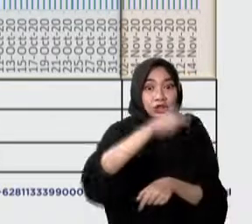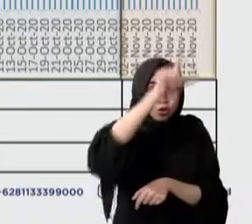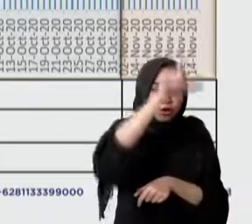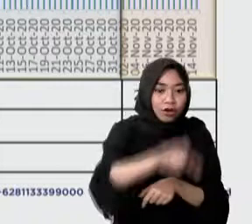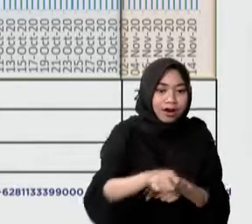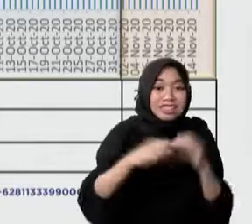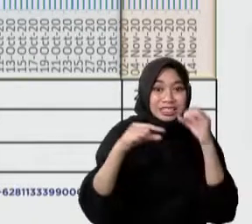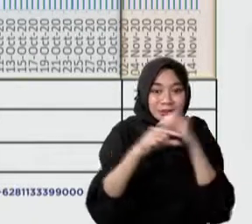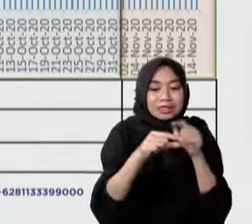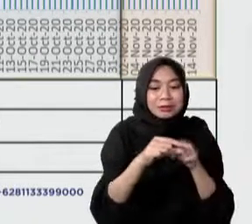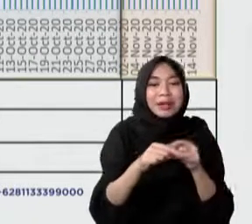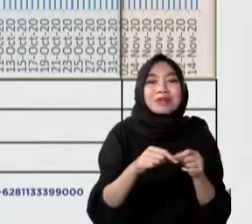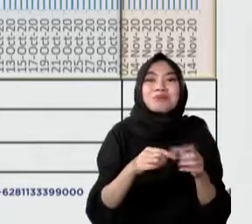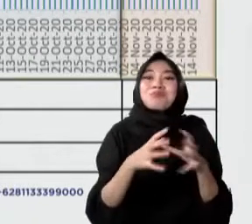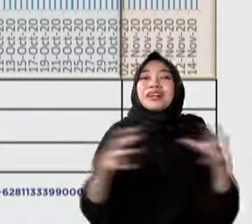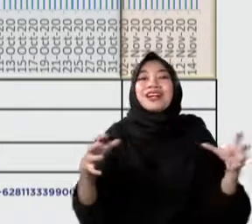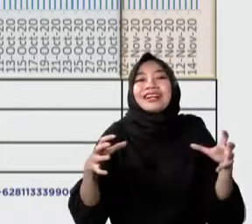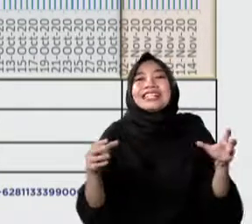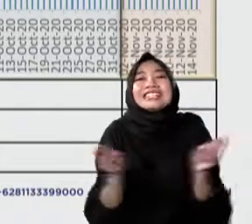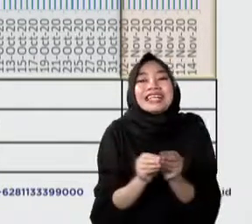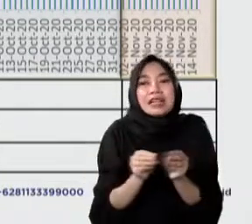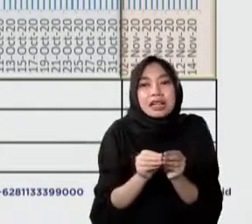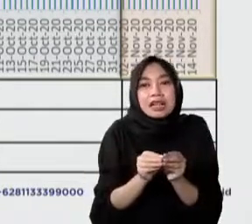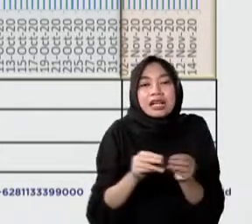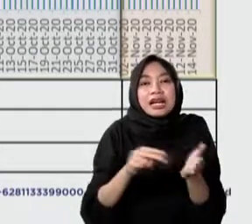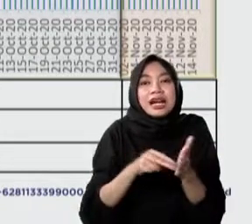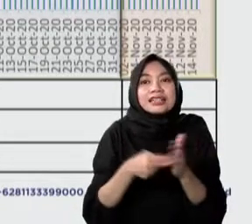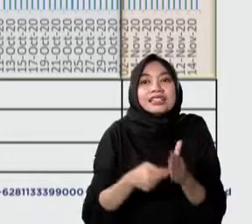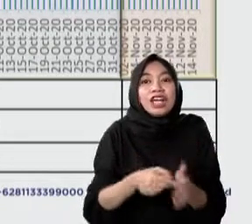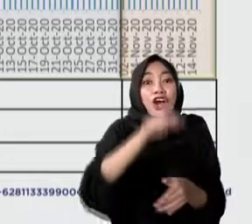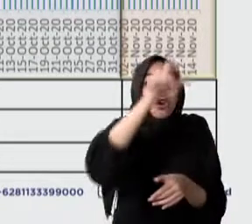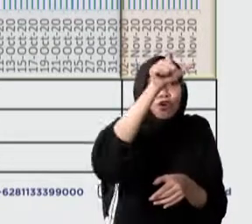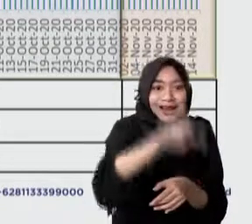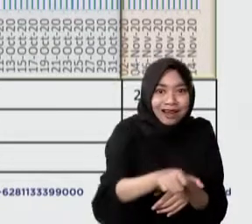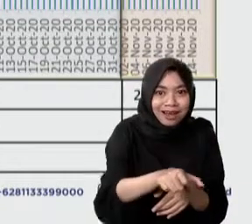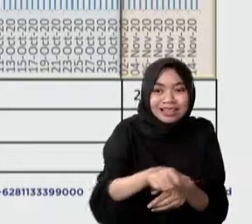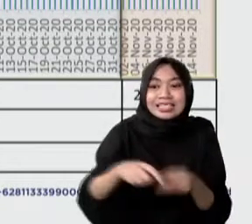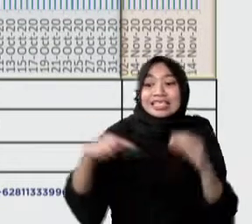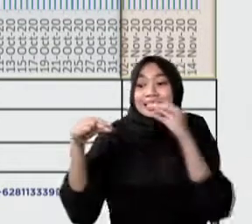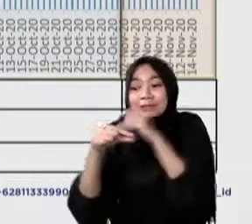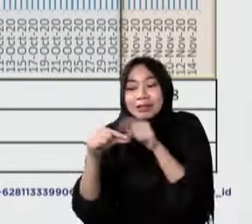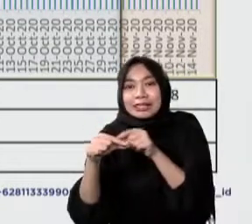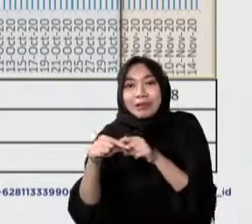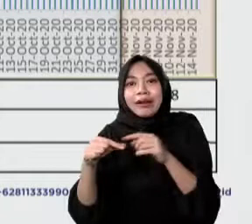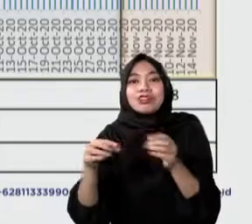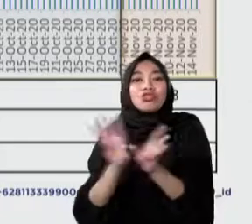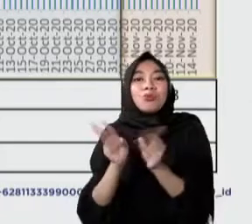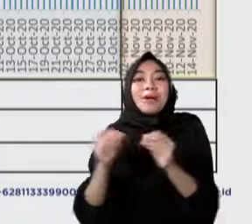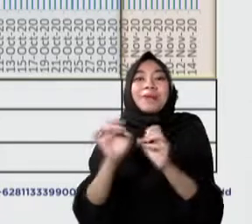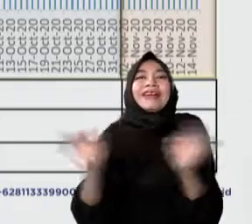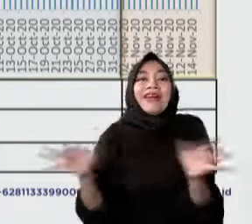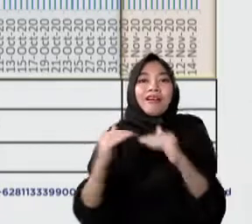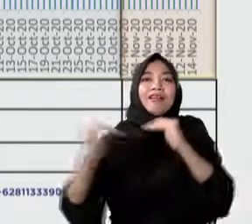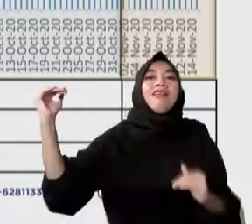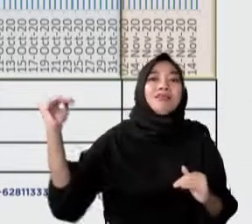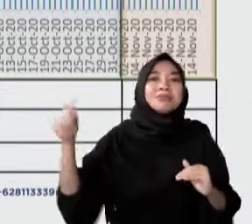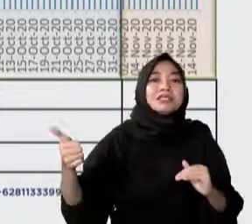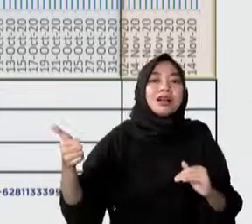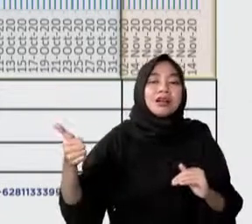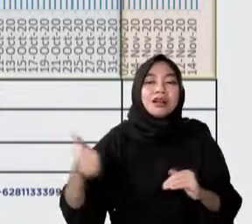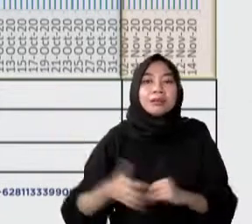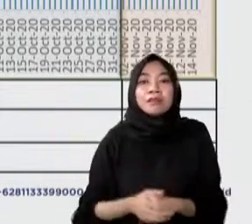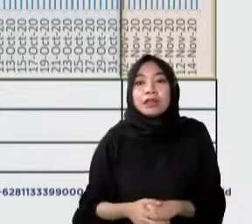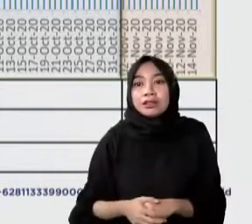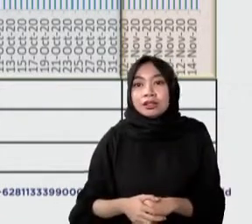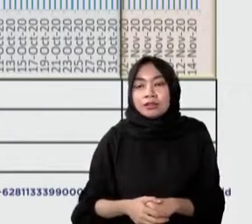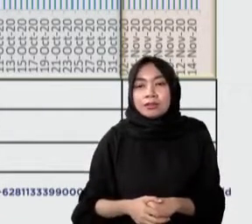spesimen biasanya akan lebih tinggi dibandingkan dengan jumlah orang yang diperiksa. Nah, di sini bisa kita lihat di bulan Juni itu